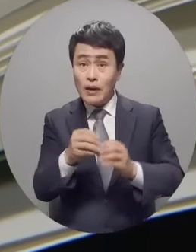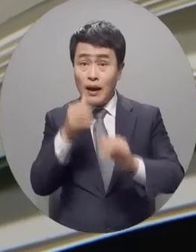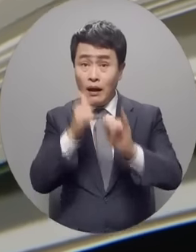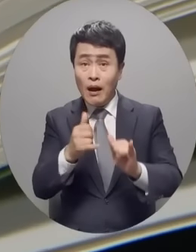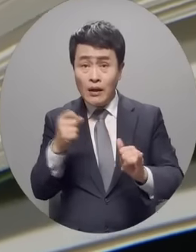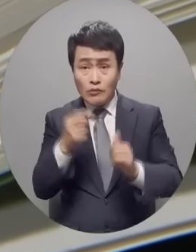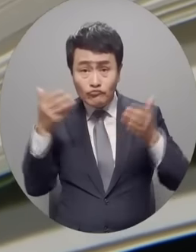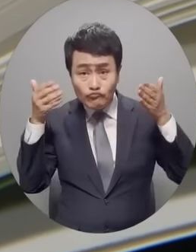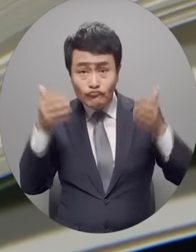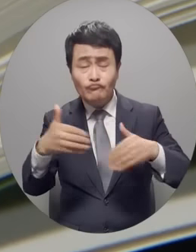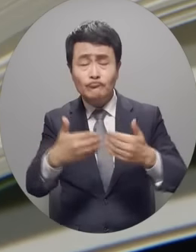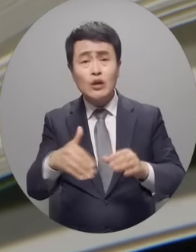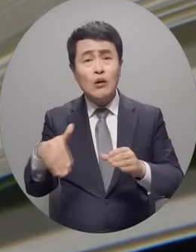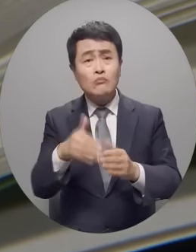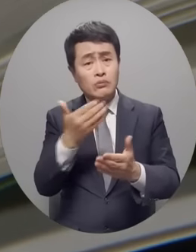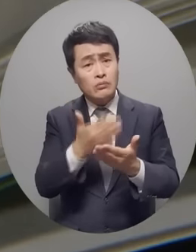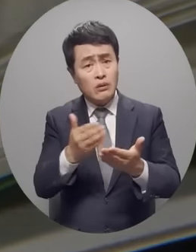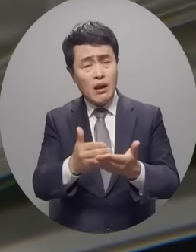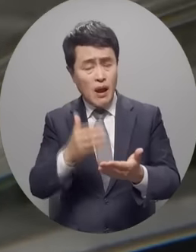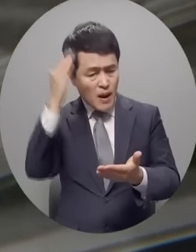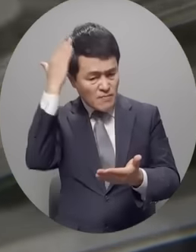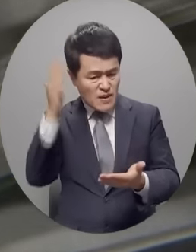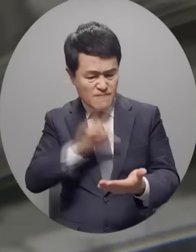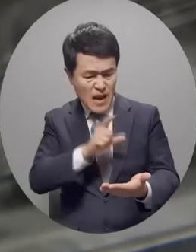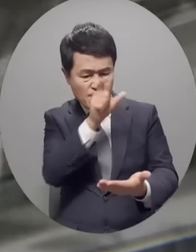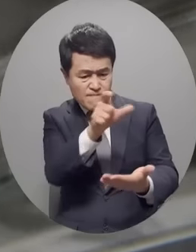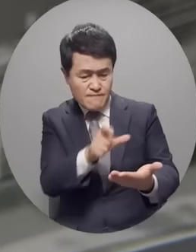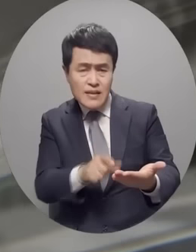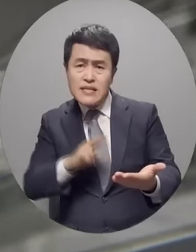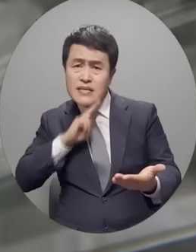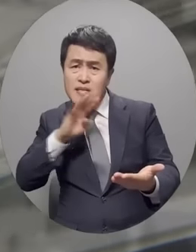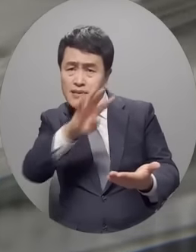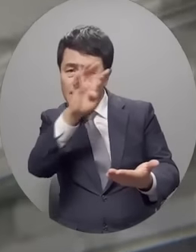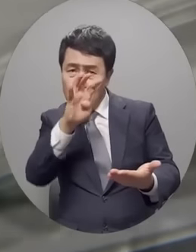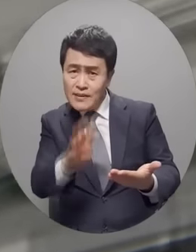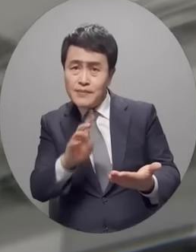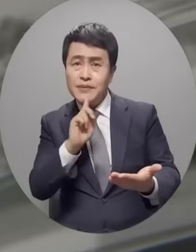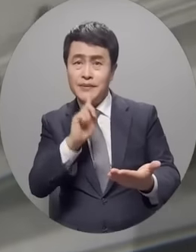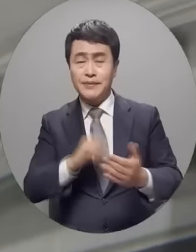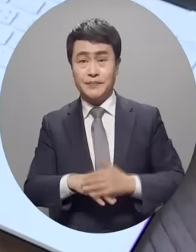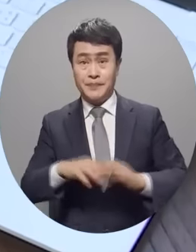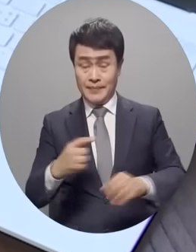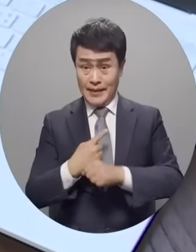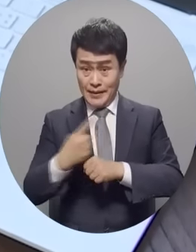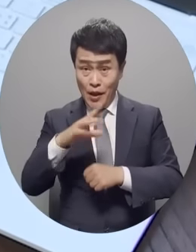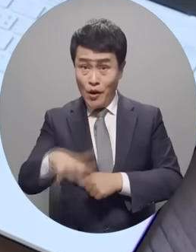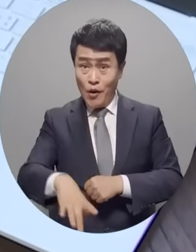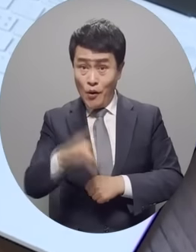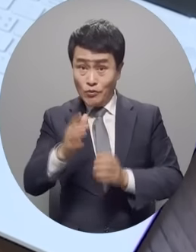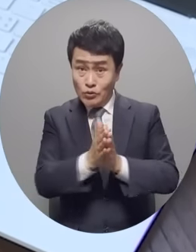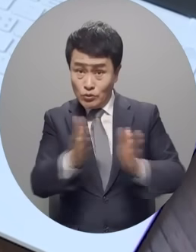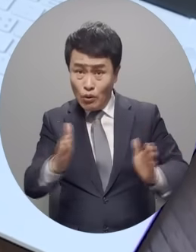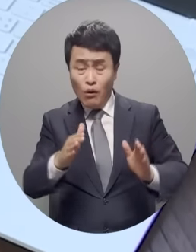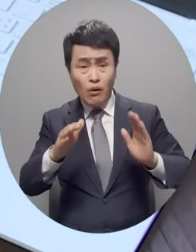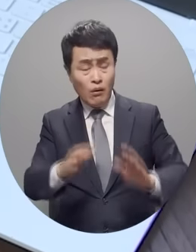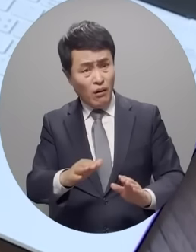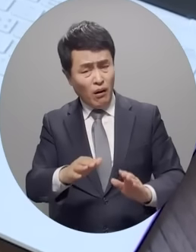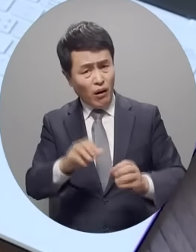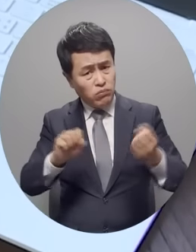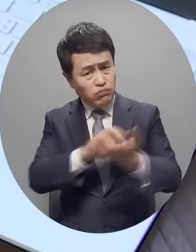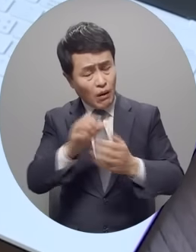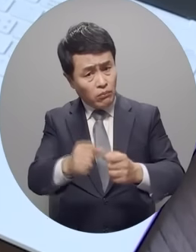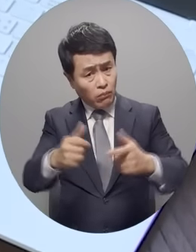주목받고 있는 문화예술계 블랙리스트 사건의 의미를 되짚어봅니다. 또 내년 초 시행을 앞두고 점점 논란이